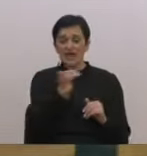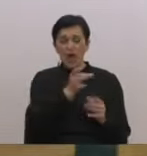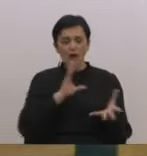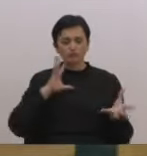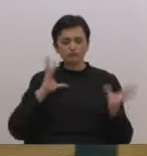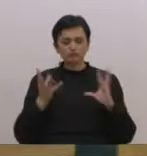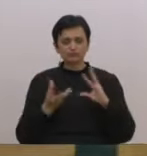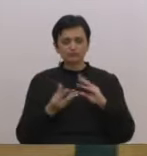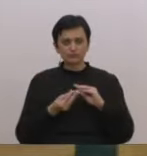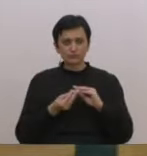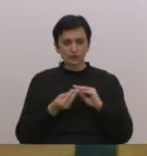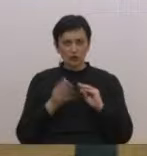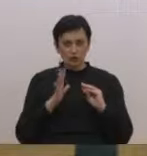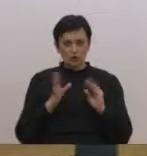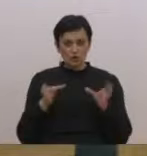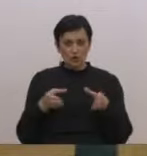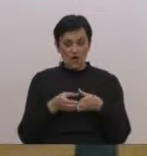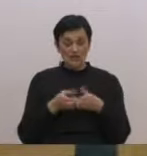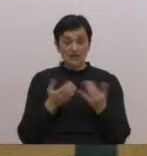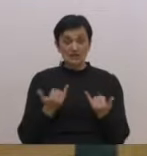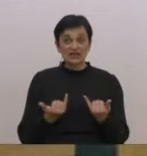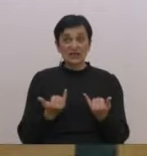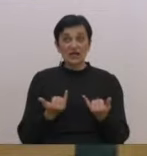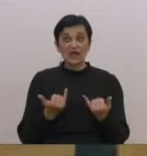დაფინანსება ერთად აღებული. დღეს